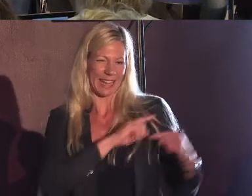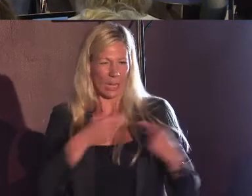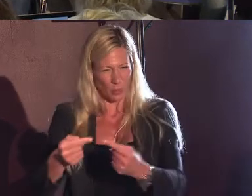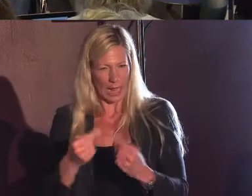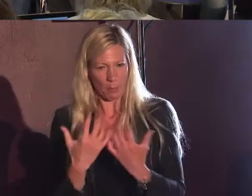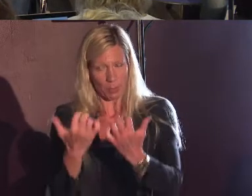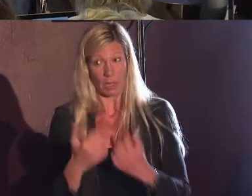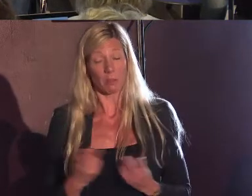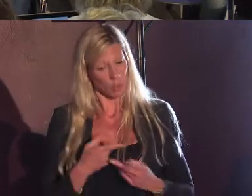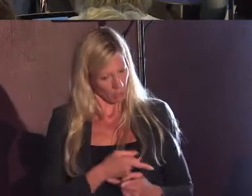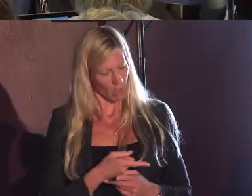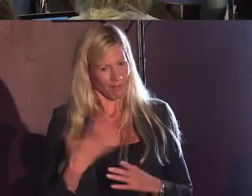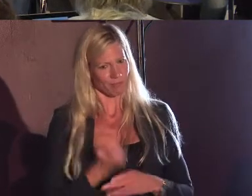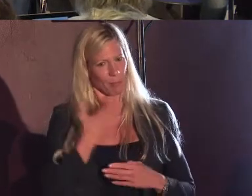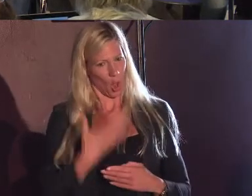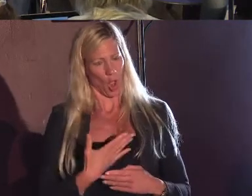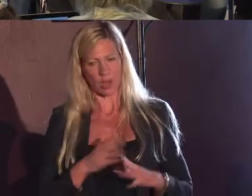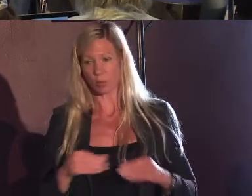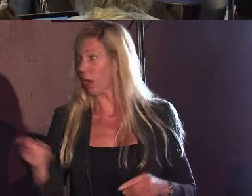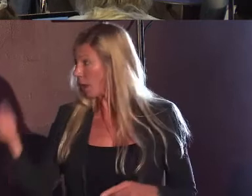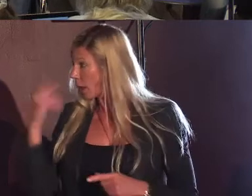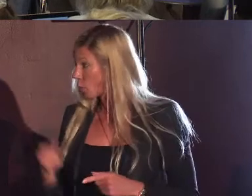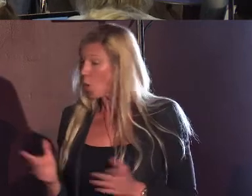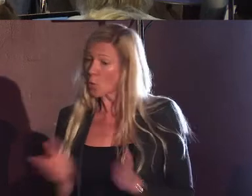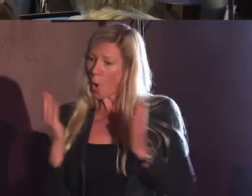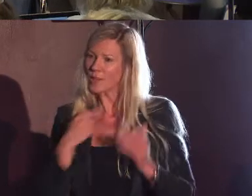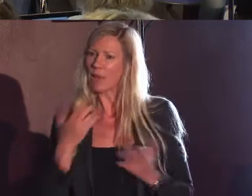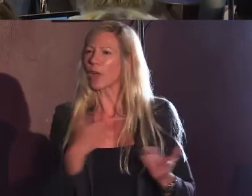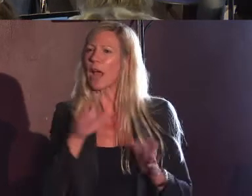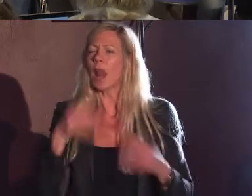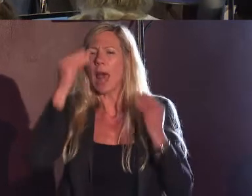lyckosamt. Vill du säga, exempel. Ja, vill du säga kort om några lärdomar ni har dragit?